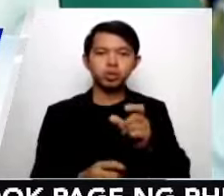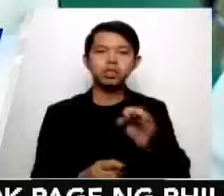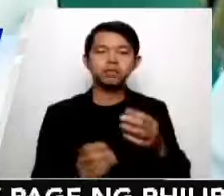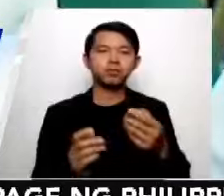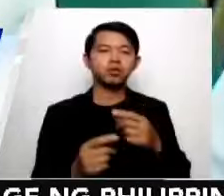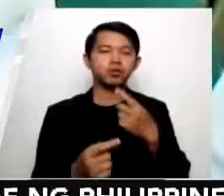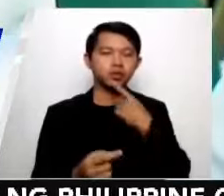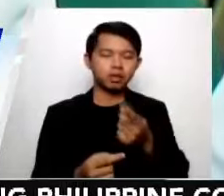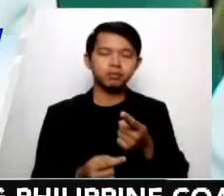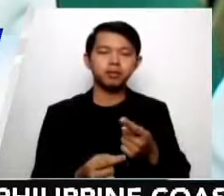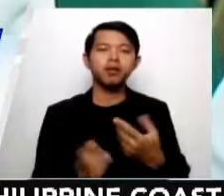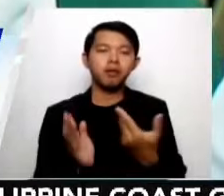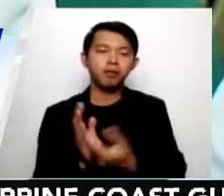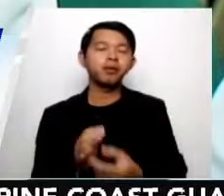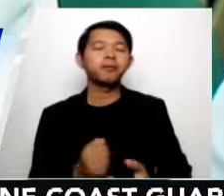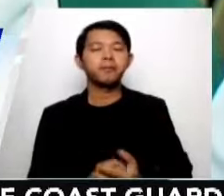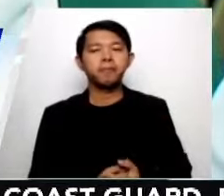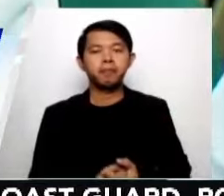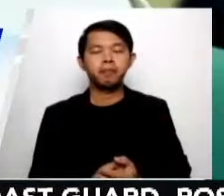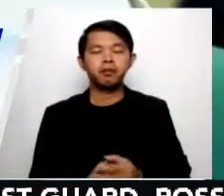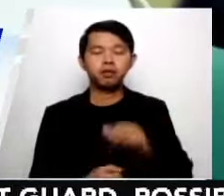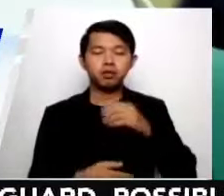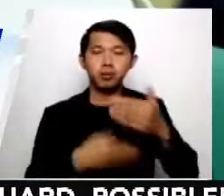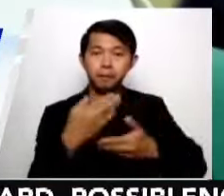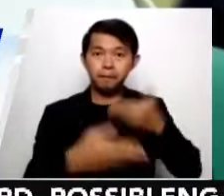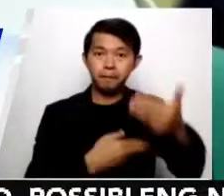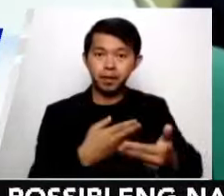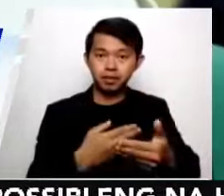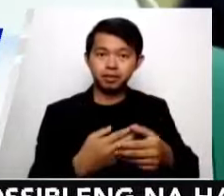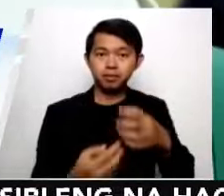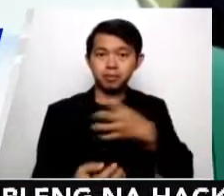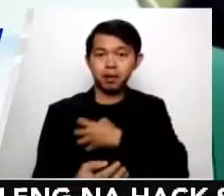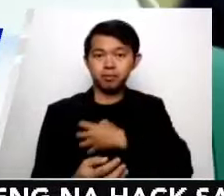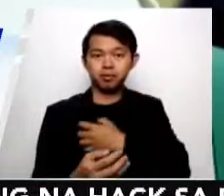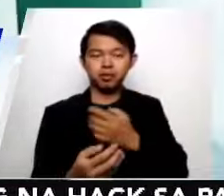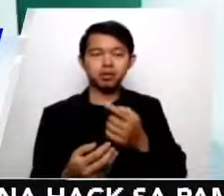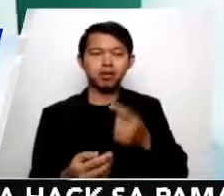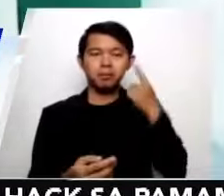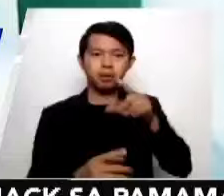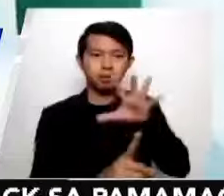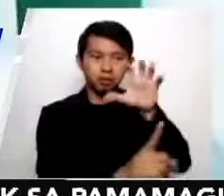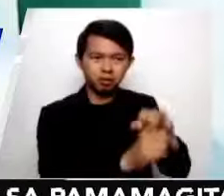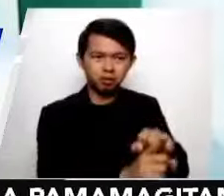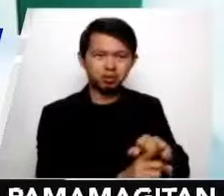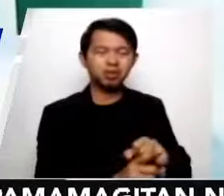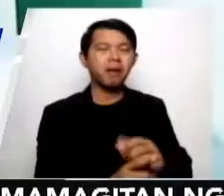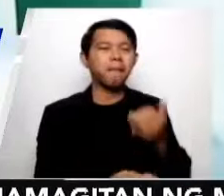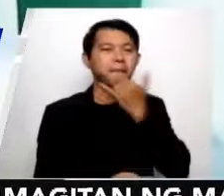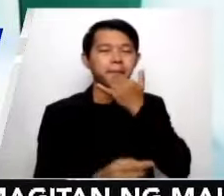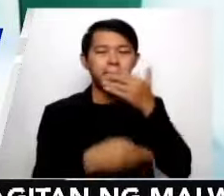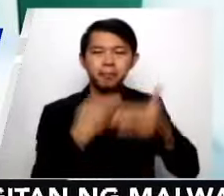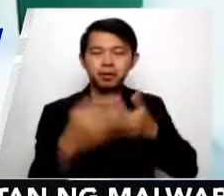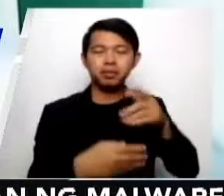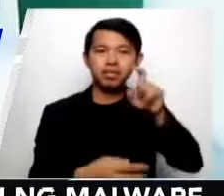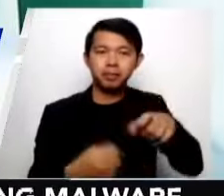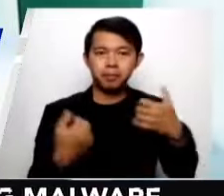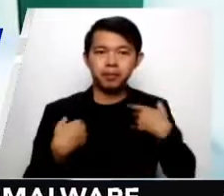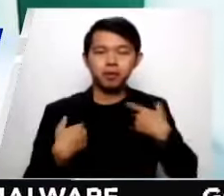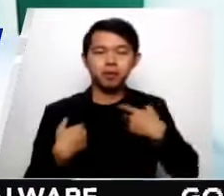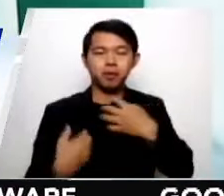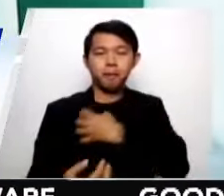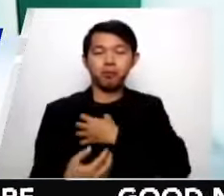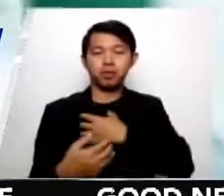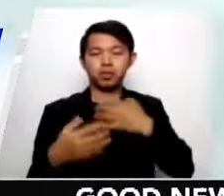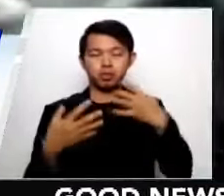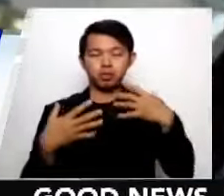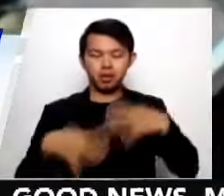sa pag-serve ng arrest warrant. Dapat merong arresting officer talaga na nakasuot ng uniforme at merong